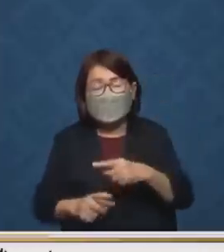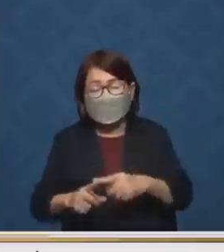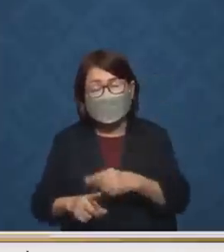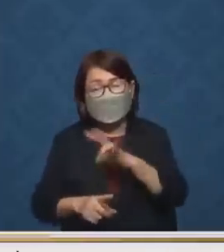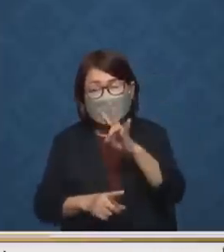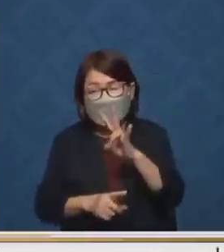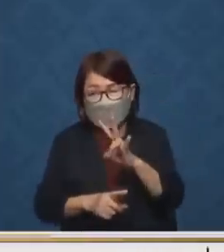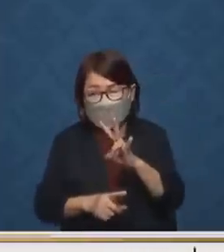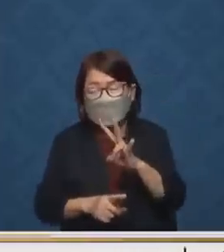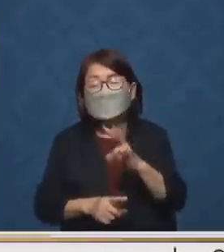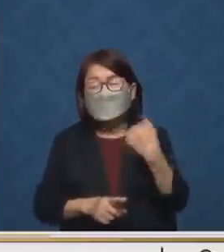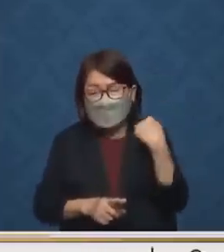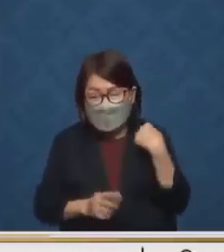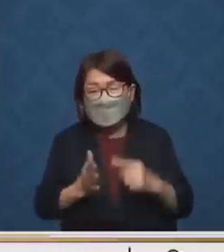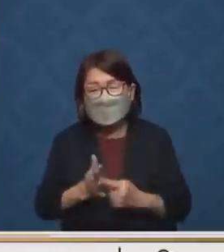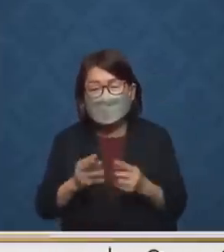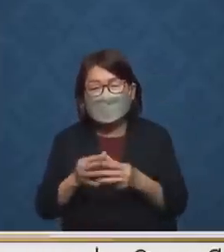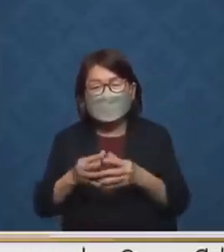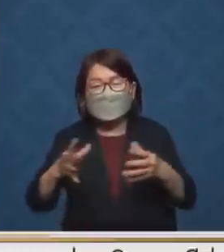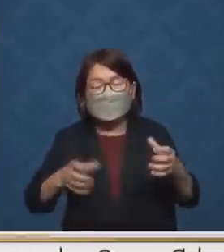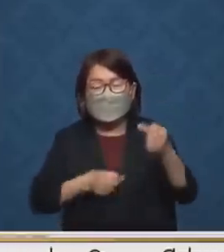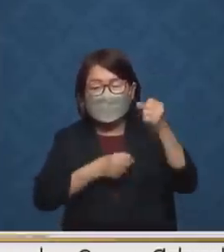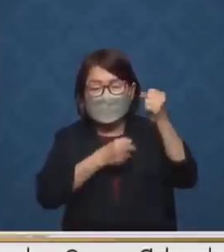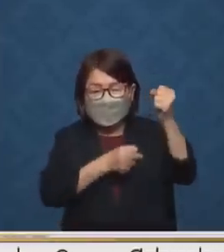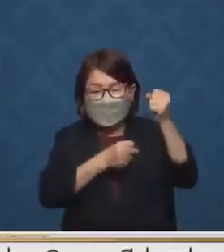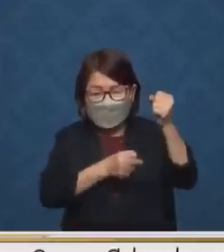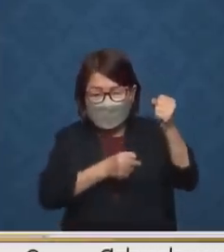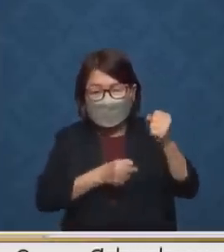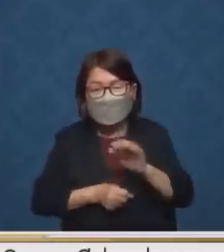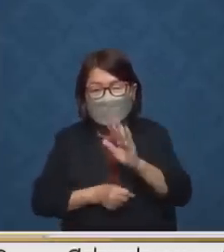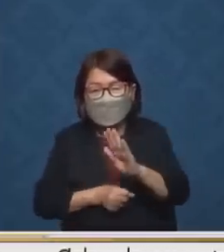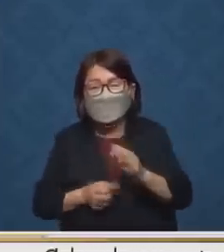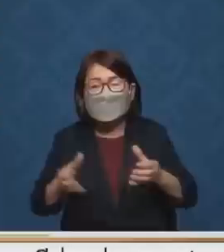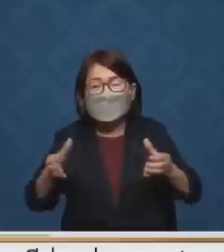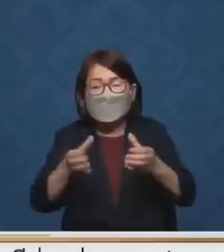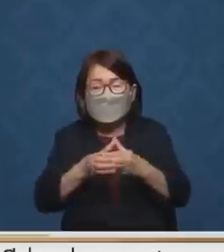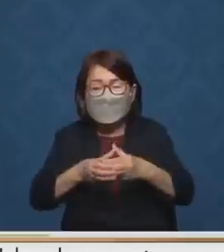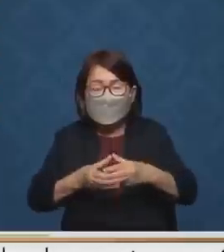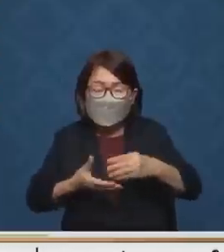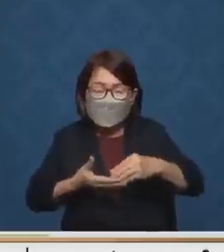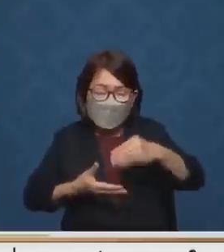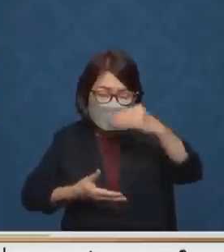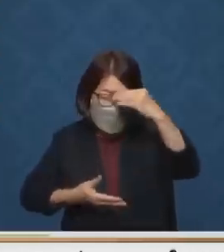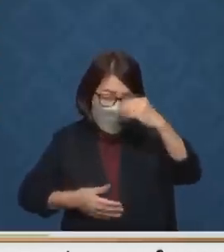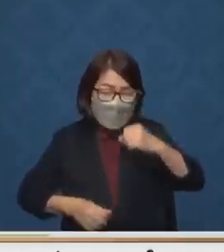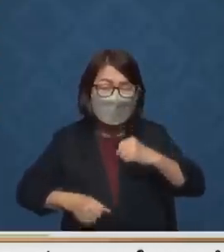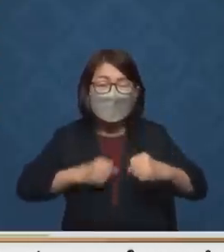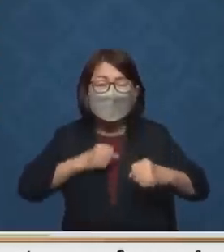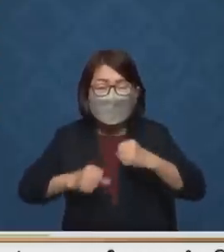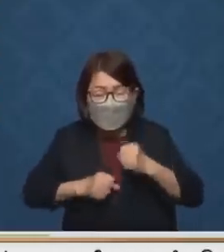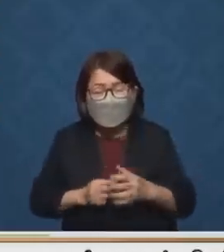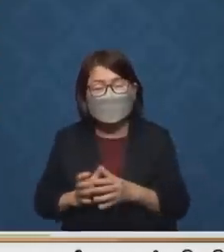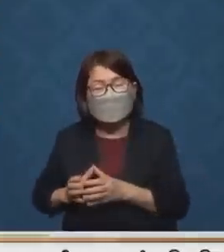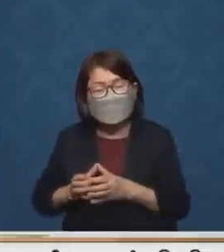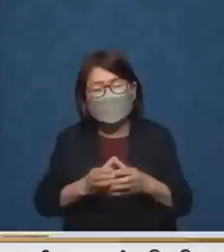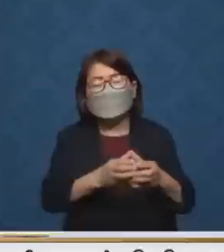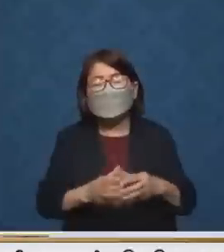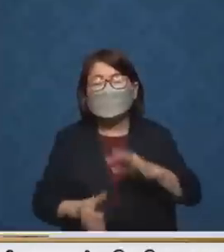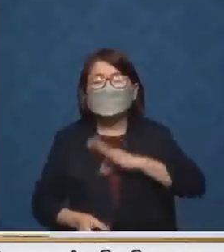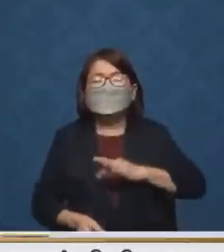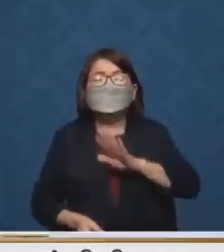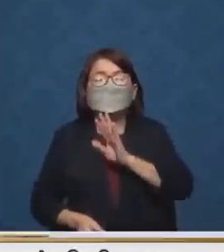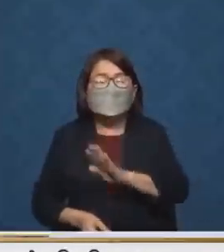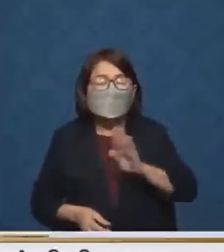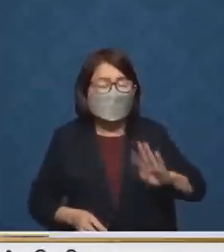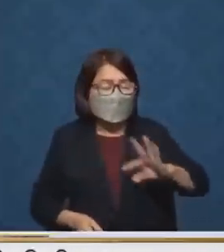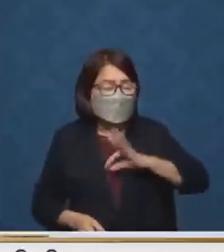าคมก็เริมมีการชุมดมประทวงของน้ ยาวชนคนหน่มสาว ที่ออกมาเพราะความเจ็บปวดรวดร้